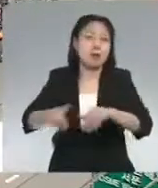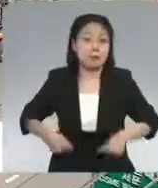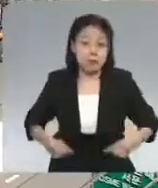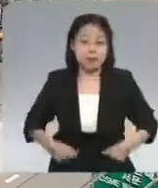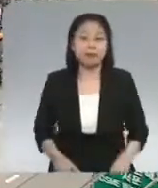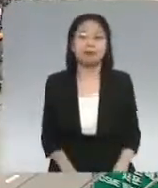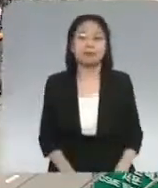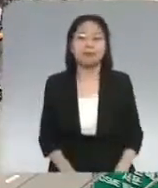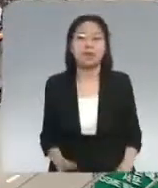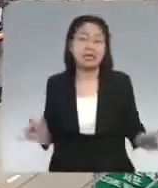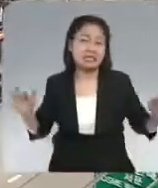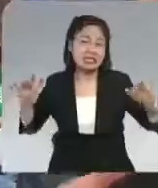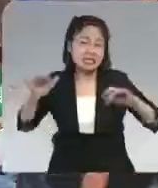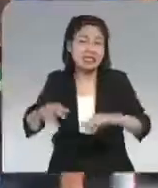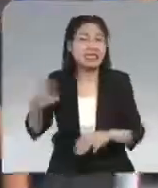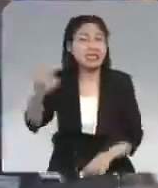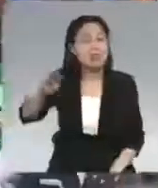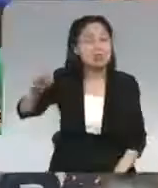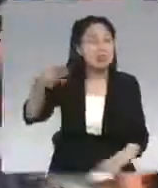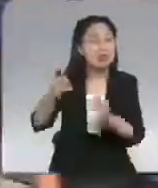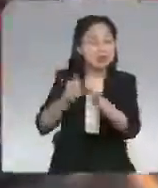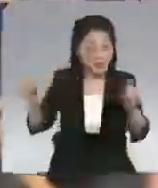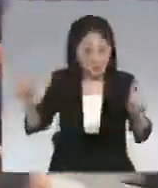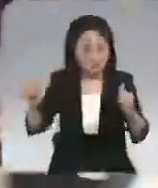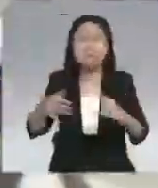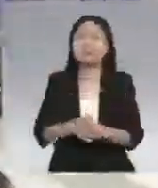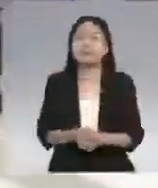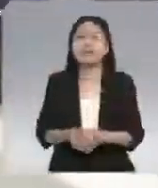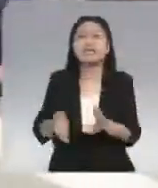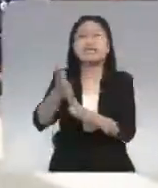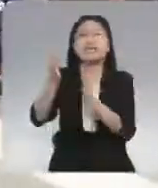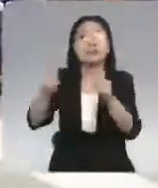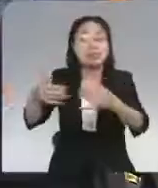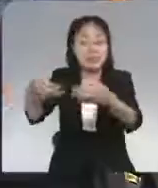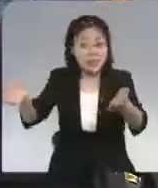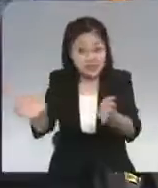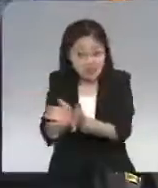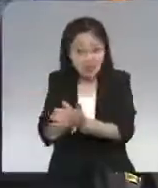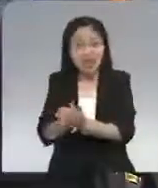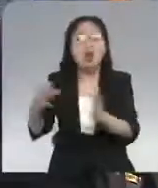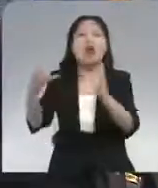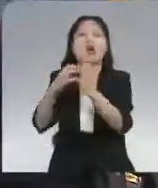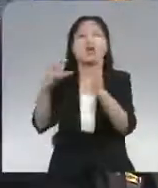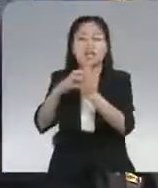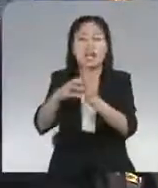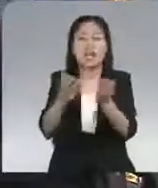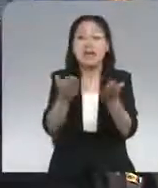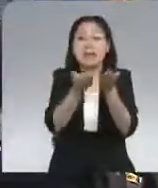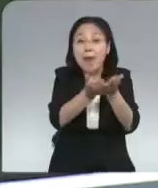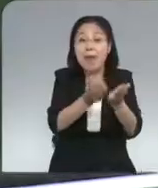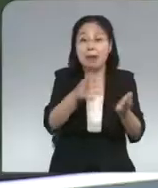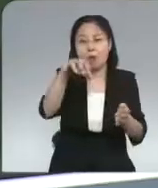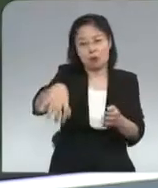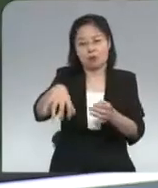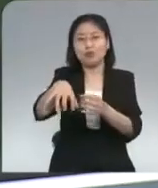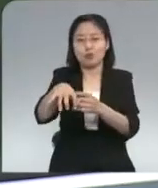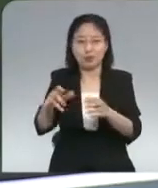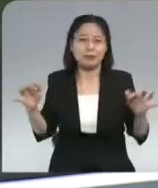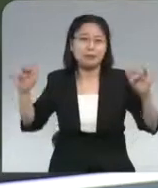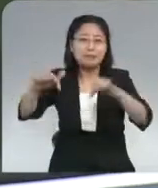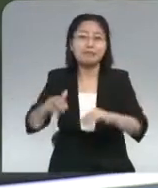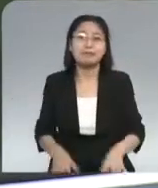Hokpo afin de réclamer l'exemption de la responsabilité civile et pénale des ouvriers qui ont débrayé. Selon